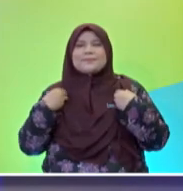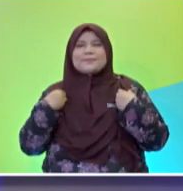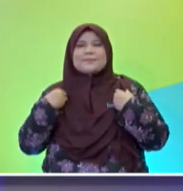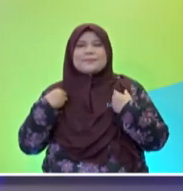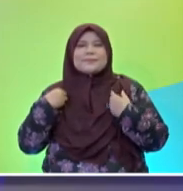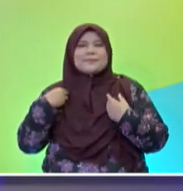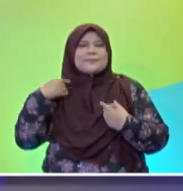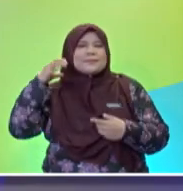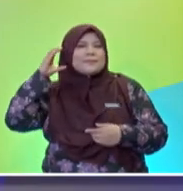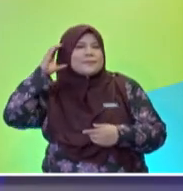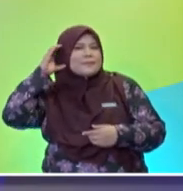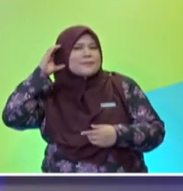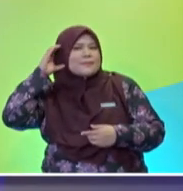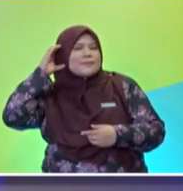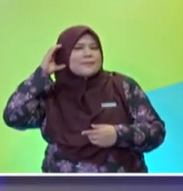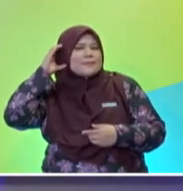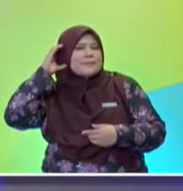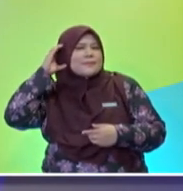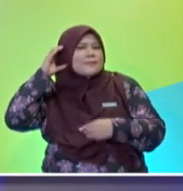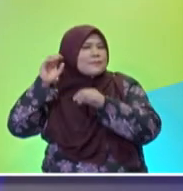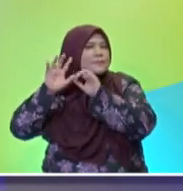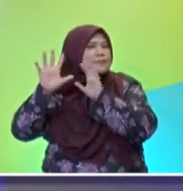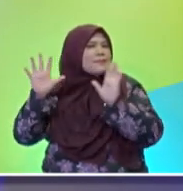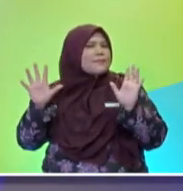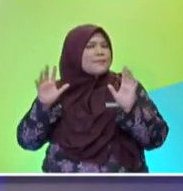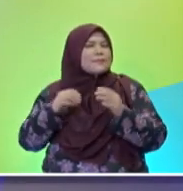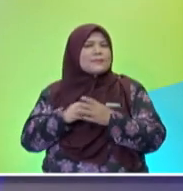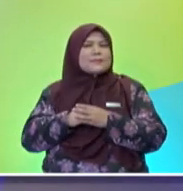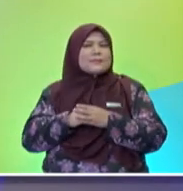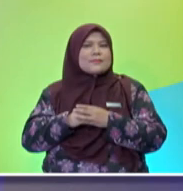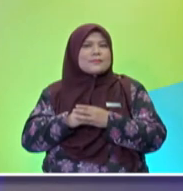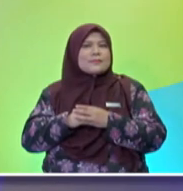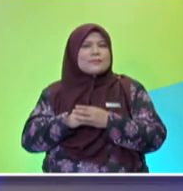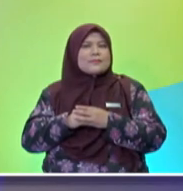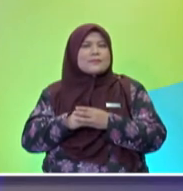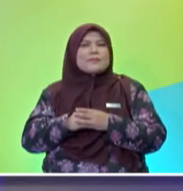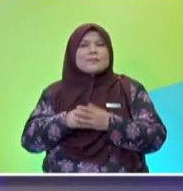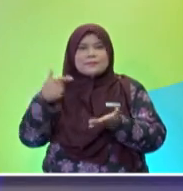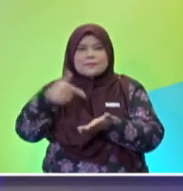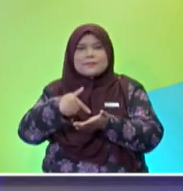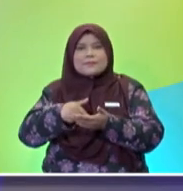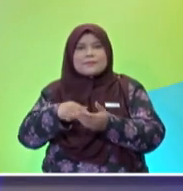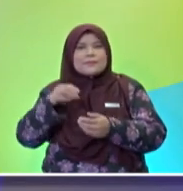bunyi kawan-kawan jelas tak dengar macam mana bunyinya kalau tak dengar ya